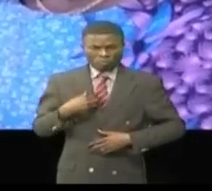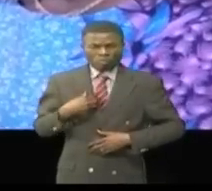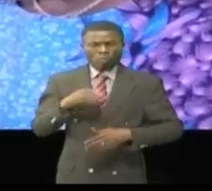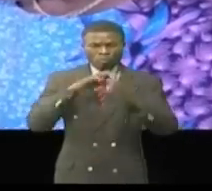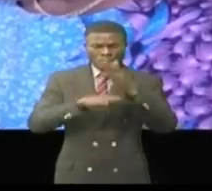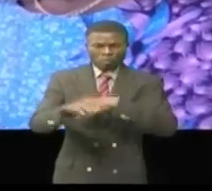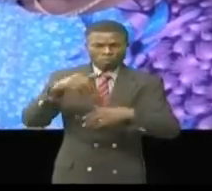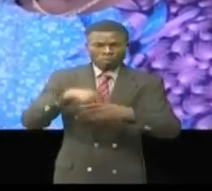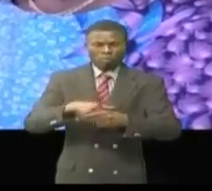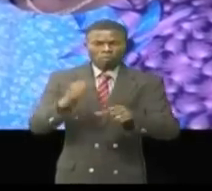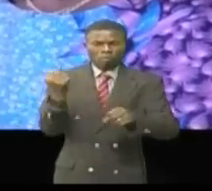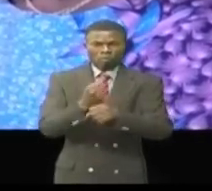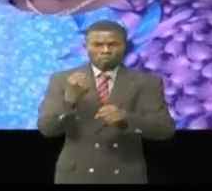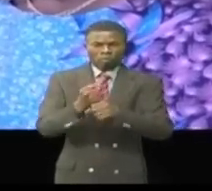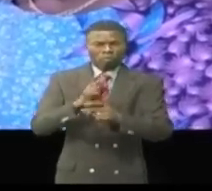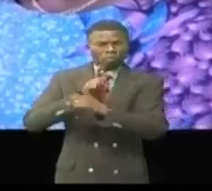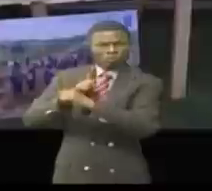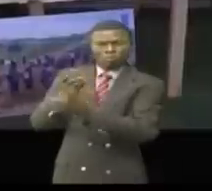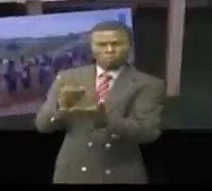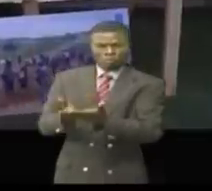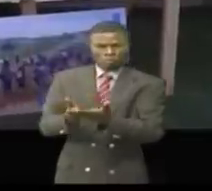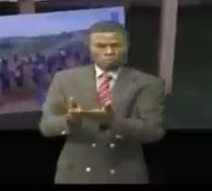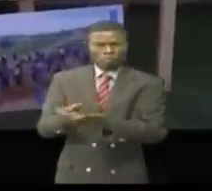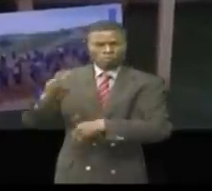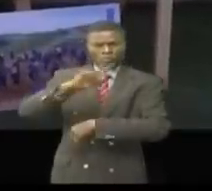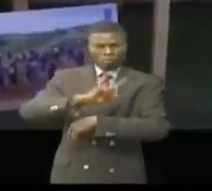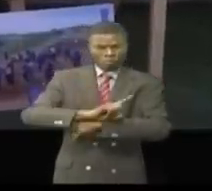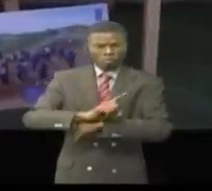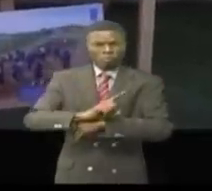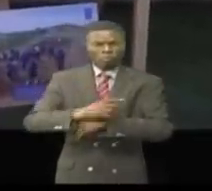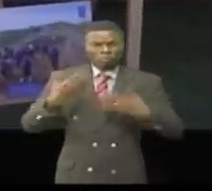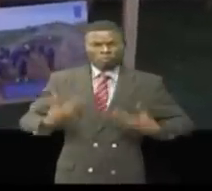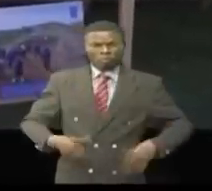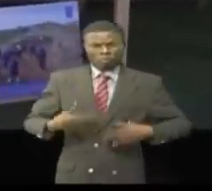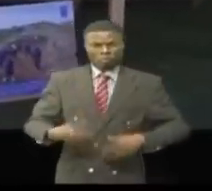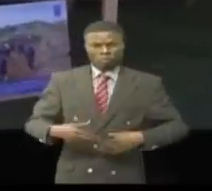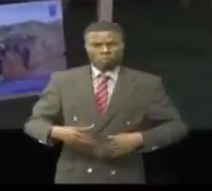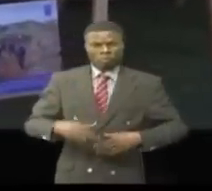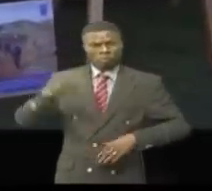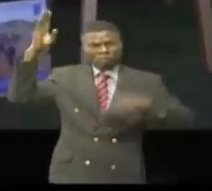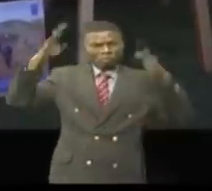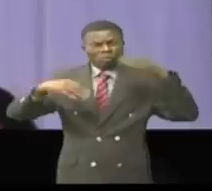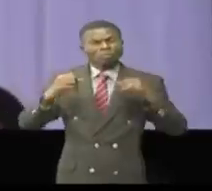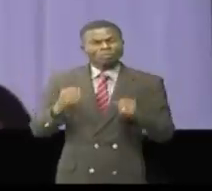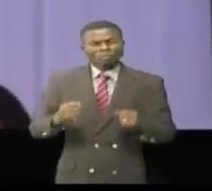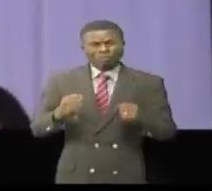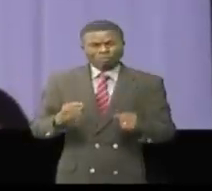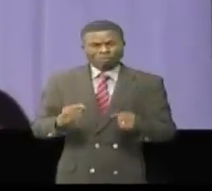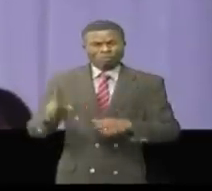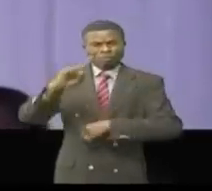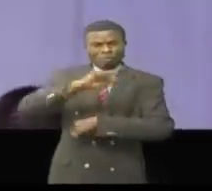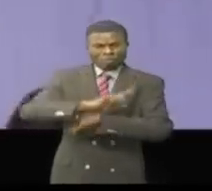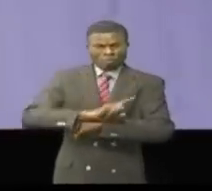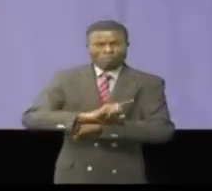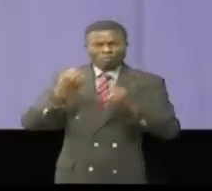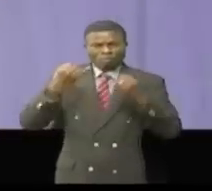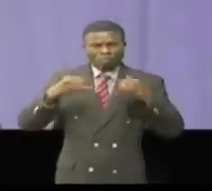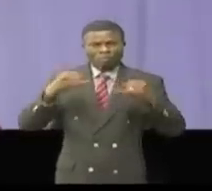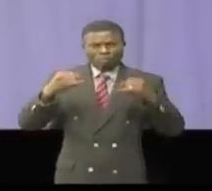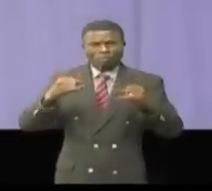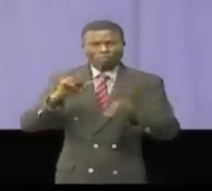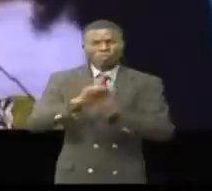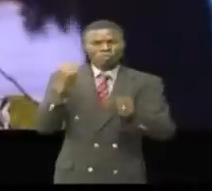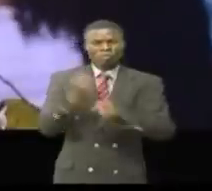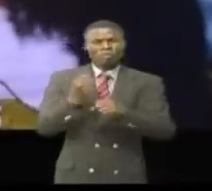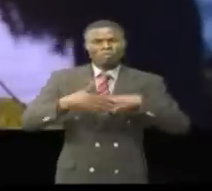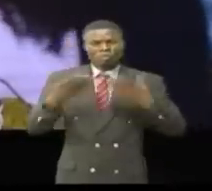dans les stratégies de protection. La journée a été célébrée sous une pluie battante. Une journée d'information autour du